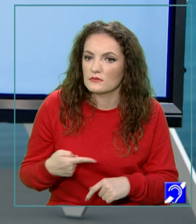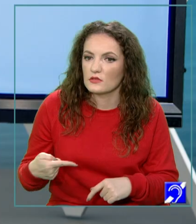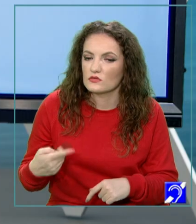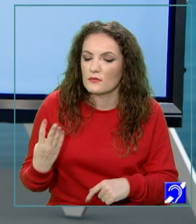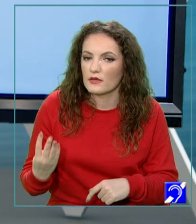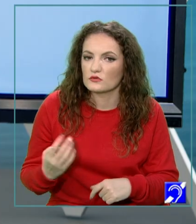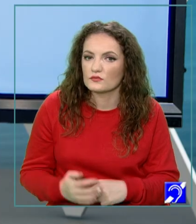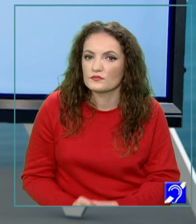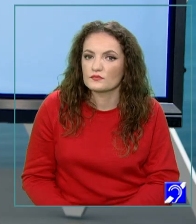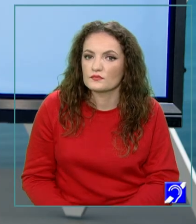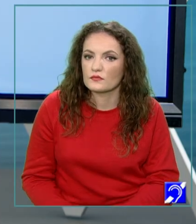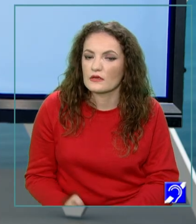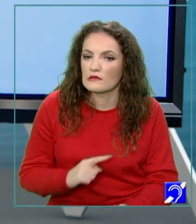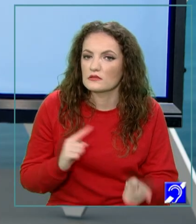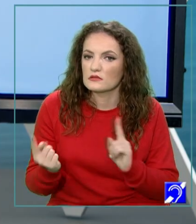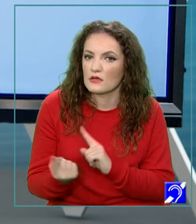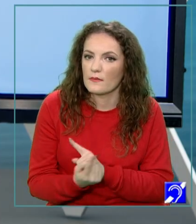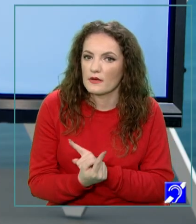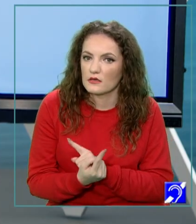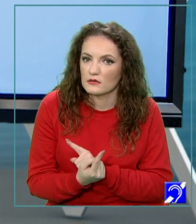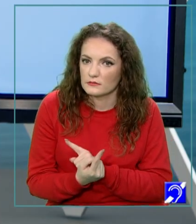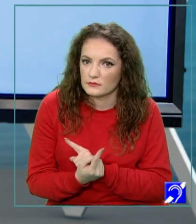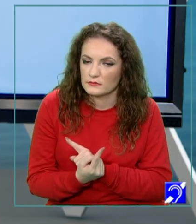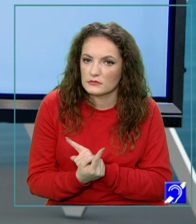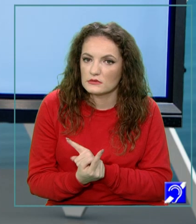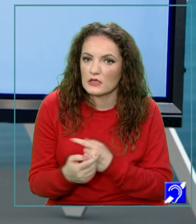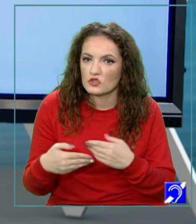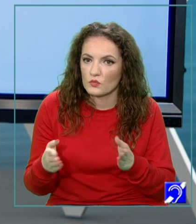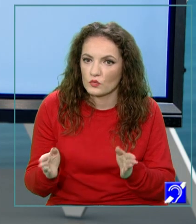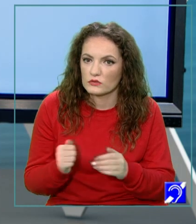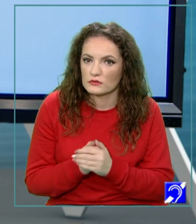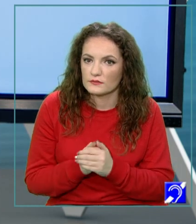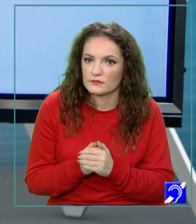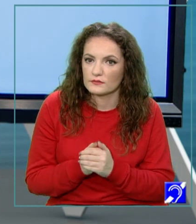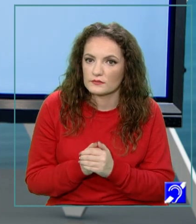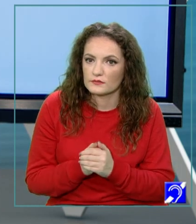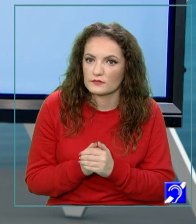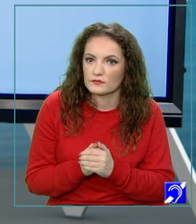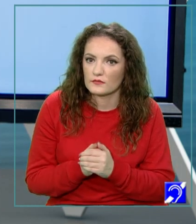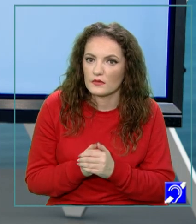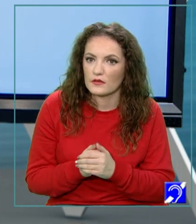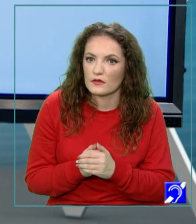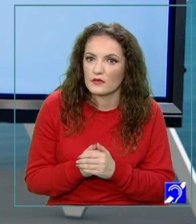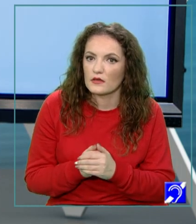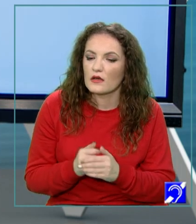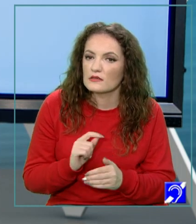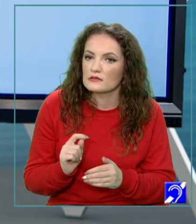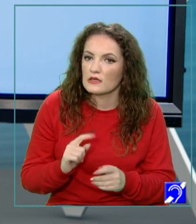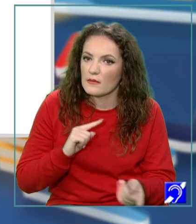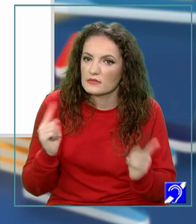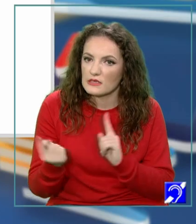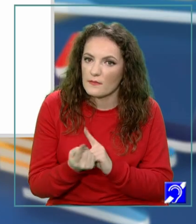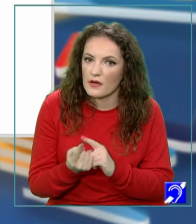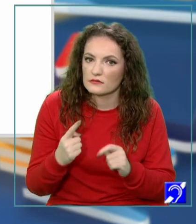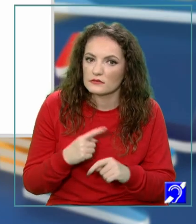4. Deci, voi înlocui din nou în expresia respectivă. La primul numitor voi scrie x pe lângă x minus 3, al doilea x pe lângă x minus